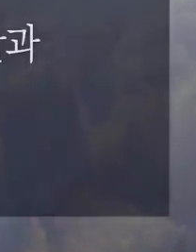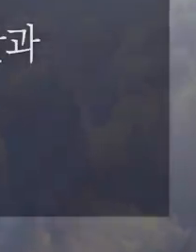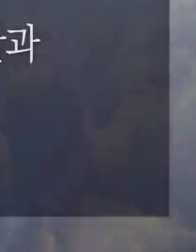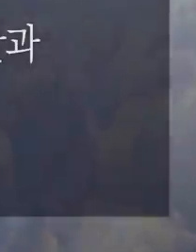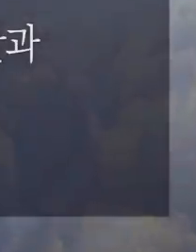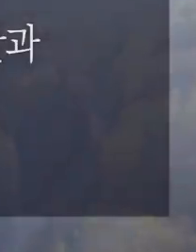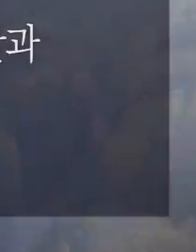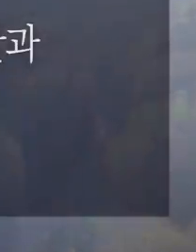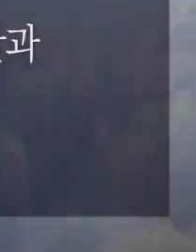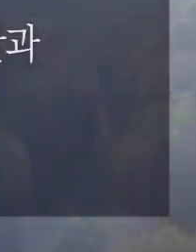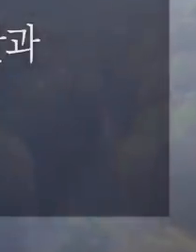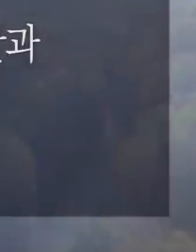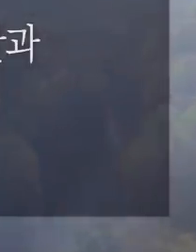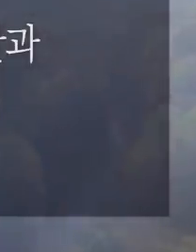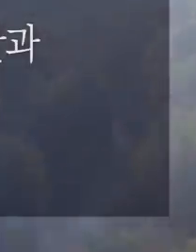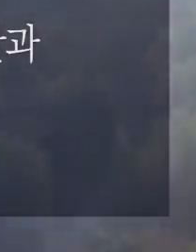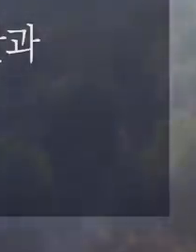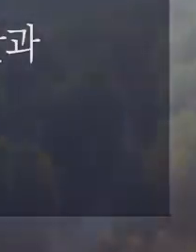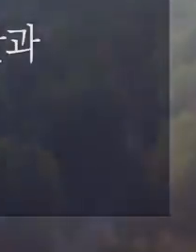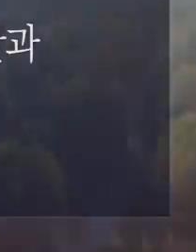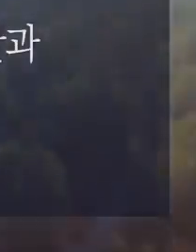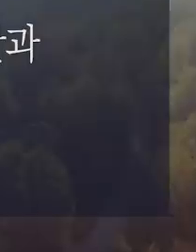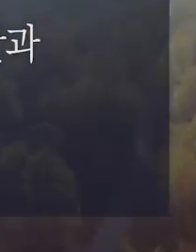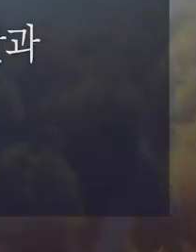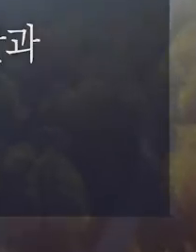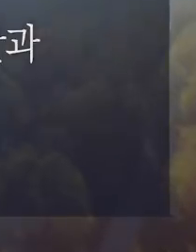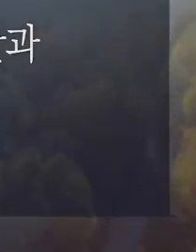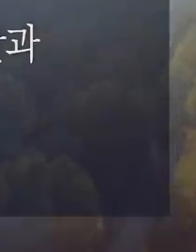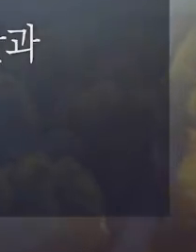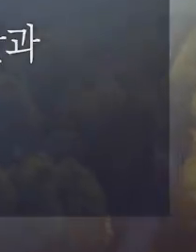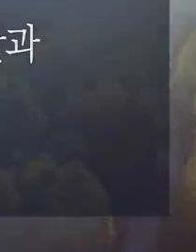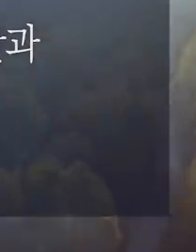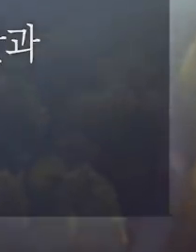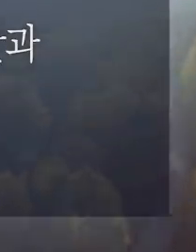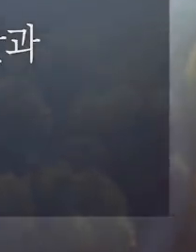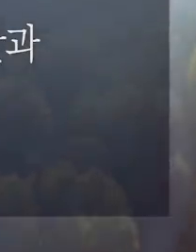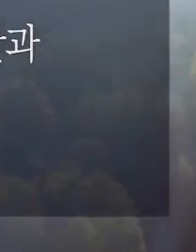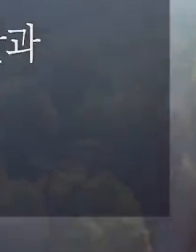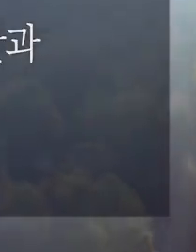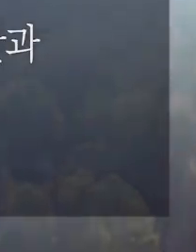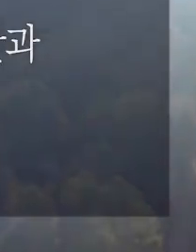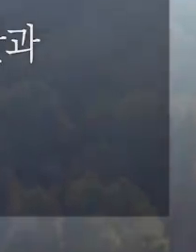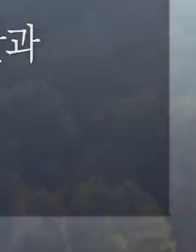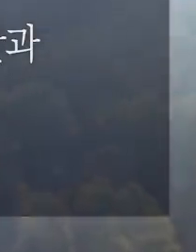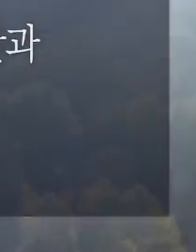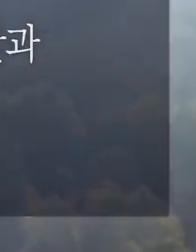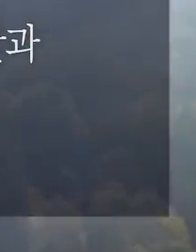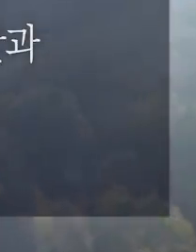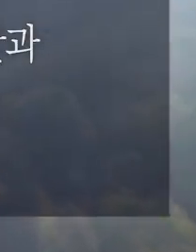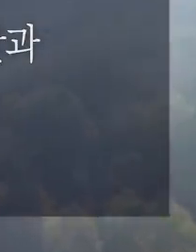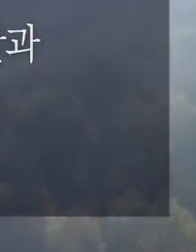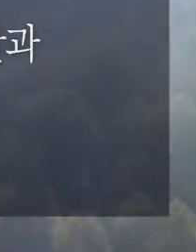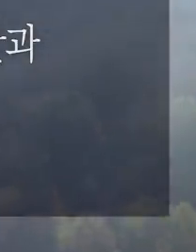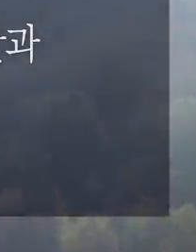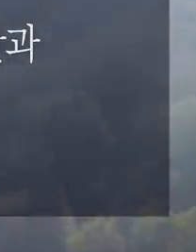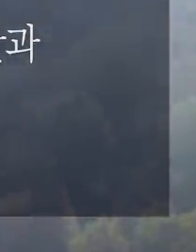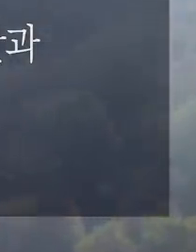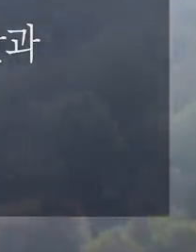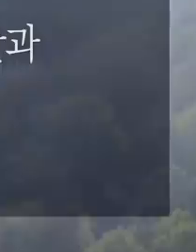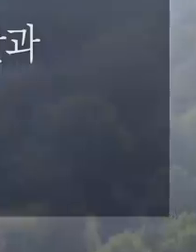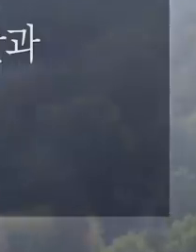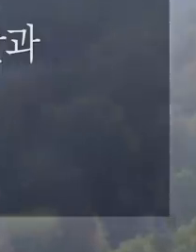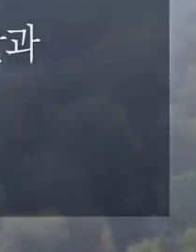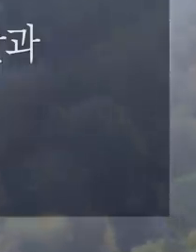이스라엘 자손이 요당 간 동쪽 해돋는 쪽 곧 아르논 골짜기에서 부터 헤르몬